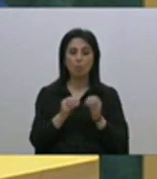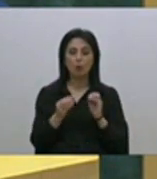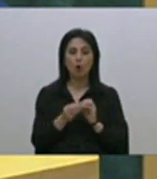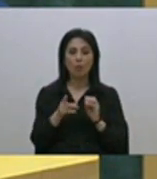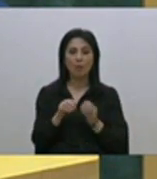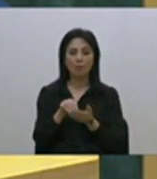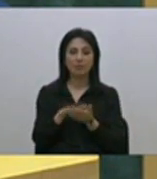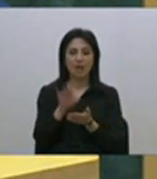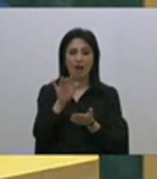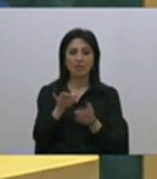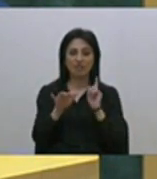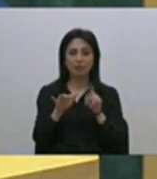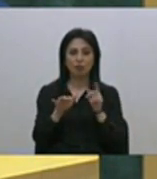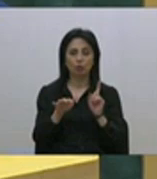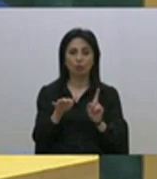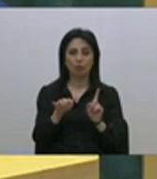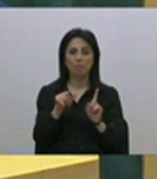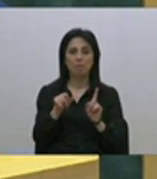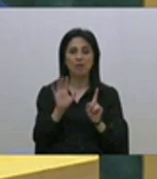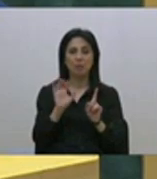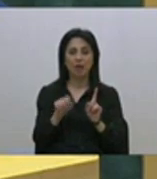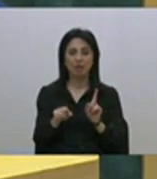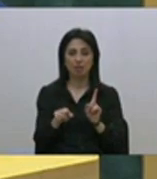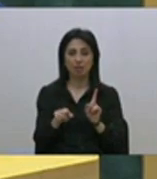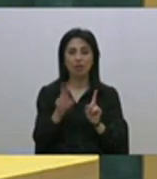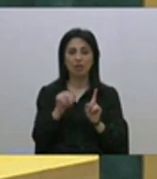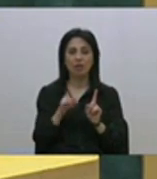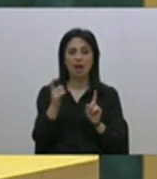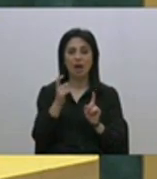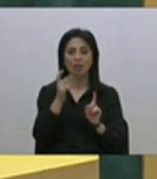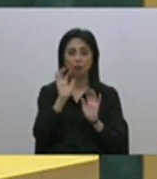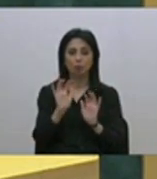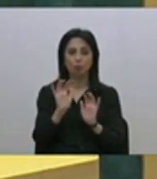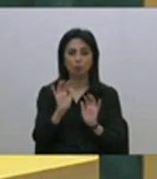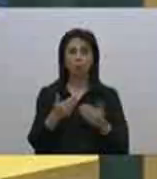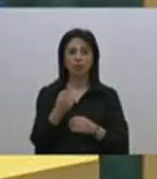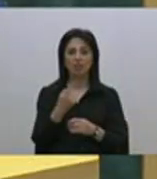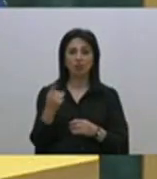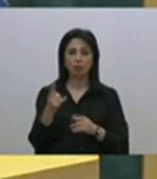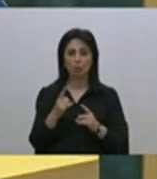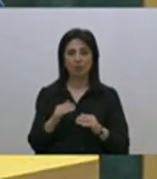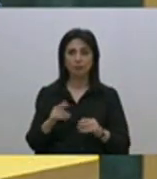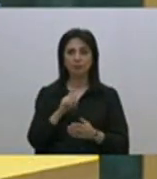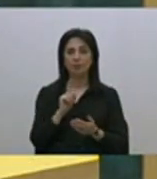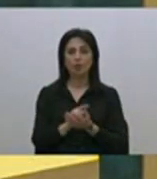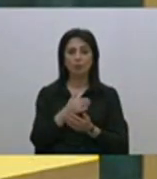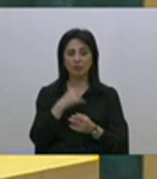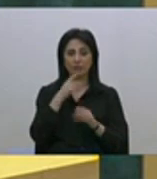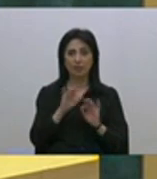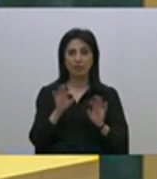პრობლემების აღწერა, მათი მხარდაჭერა და ხარისხის უზრუნველყოფის განვითარება. აუცილებლად მინდა